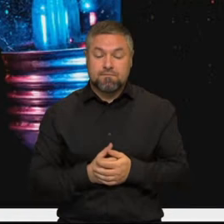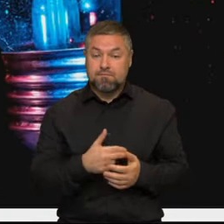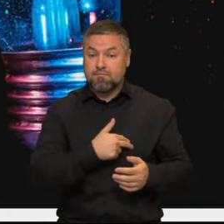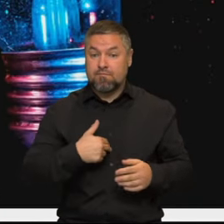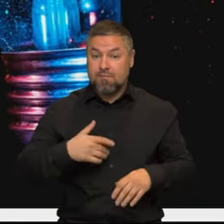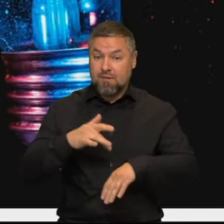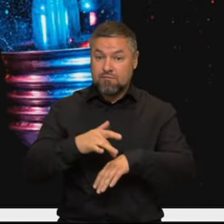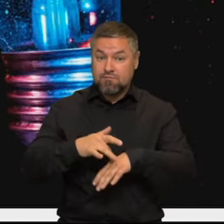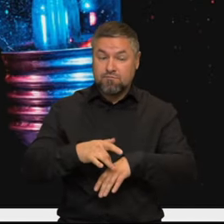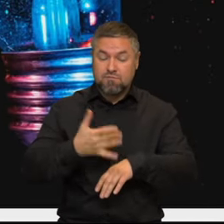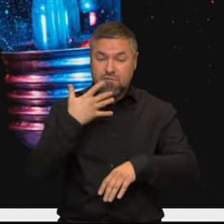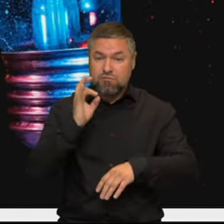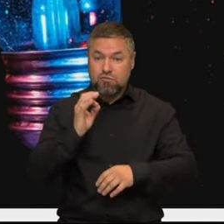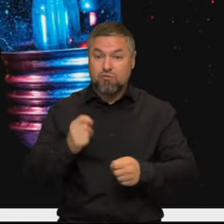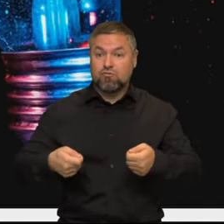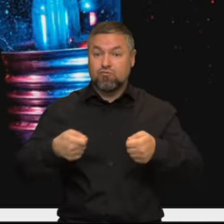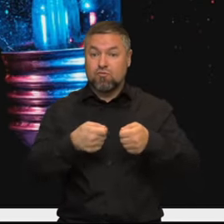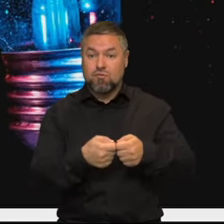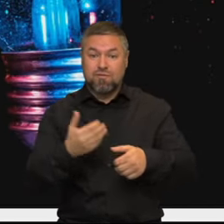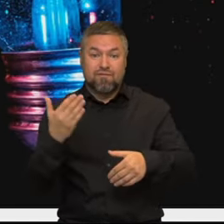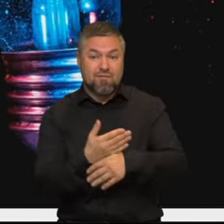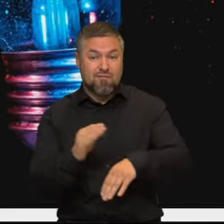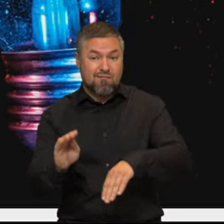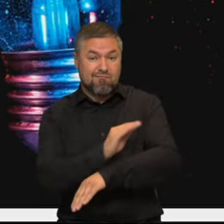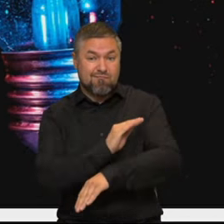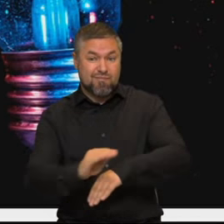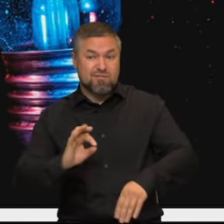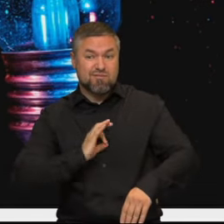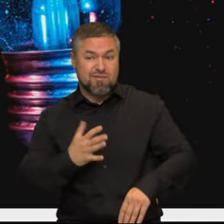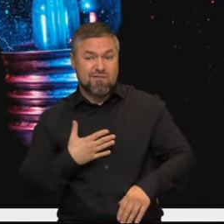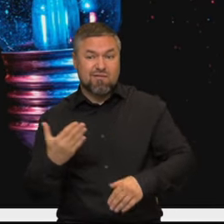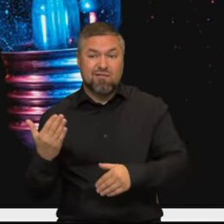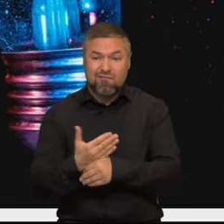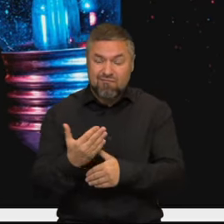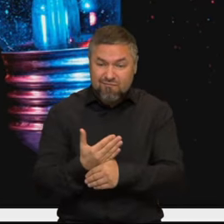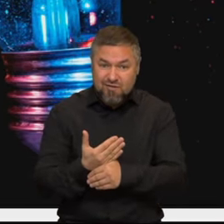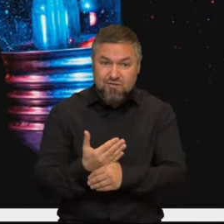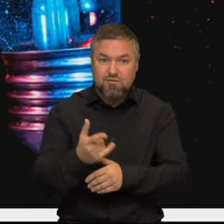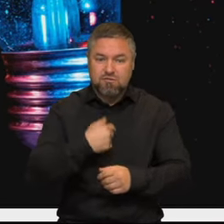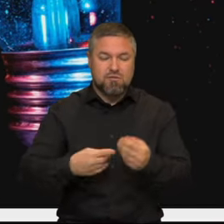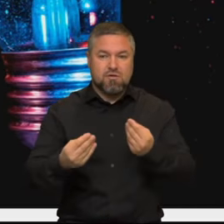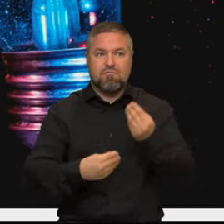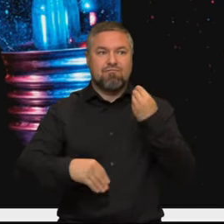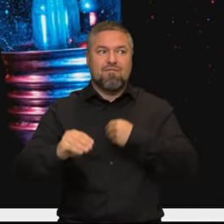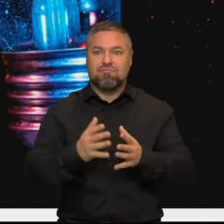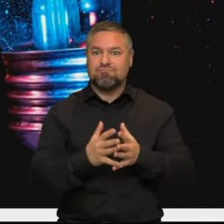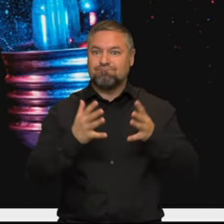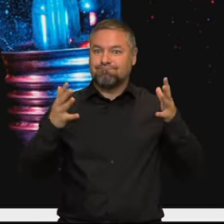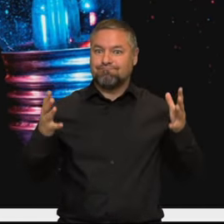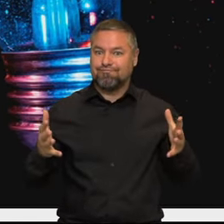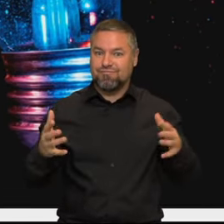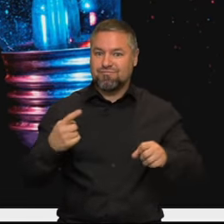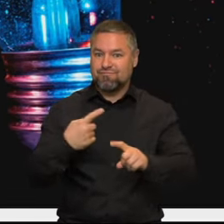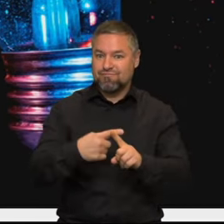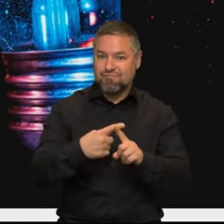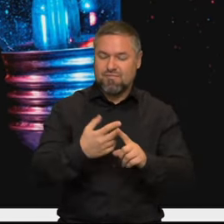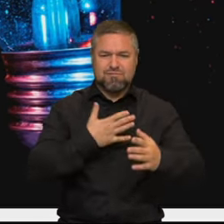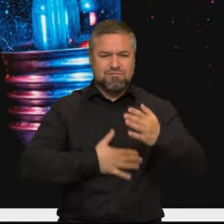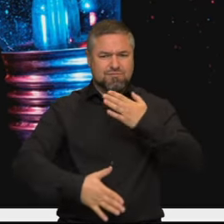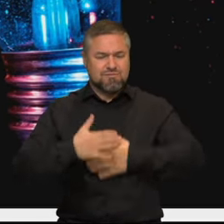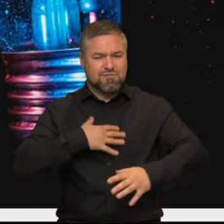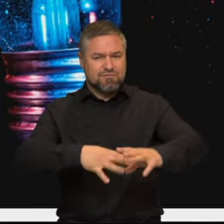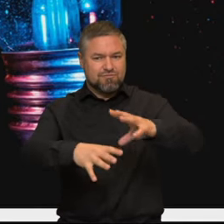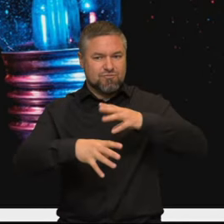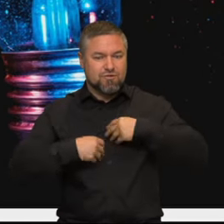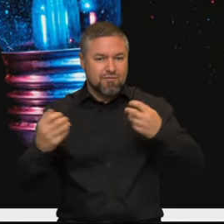Nasza efektywna współpraca z partnerami przemysłowymi i biznesowymi została doceniona także szerszym gremium. Z satysfakcją